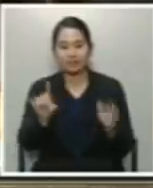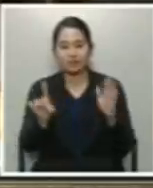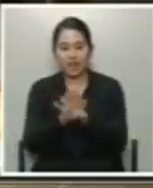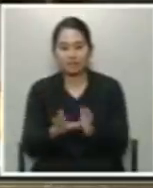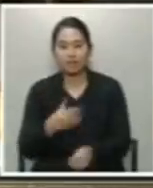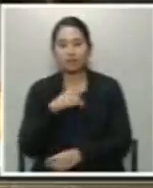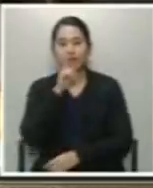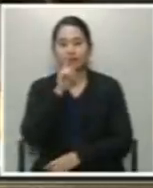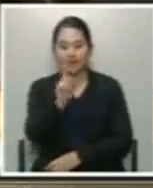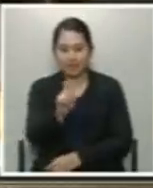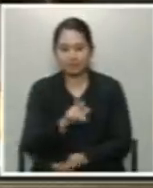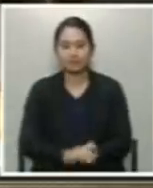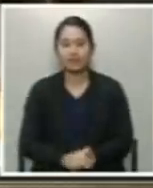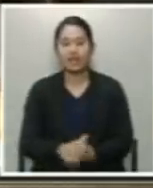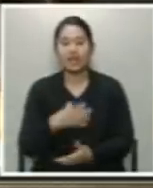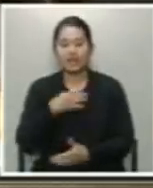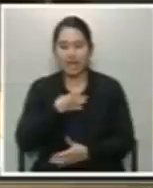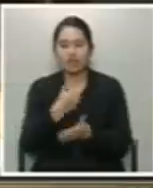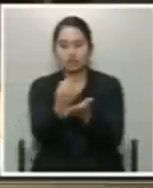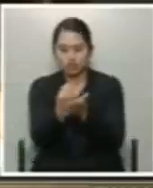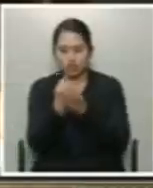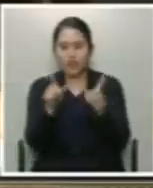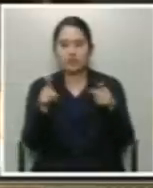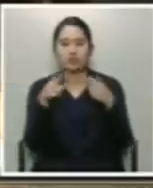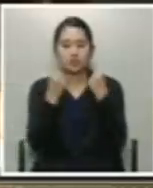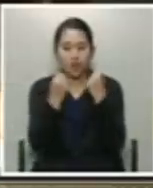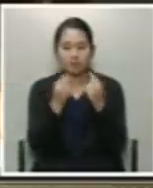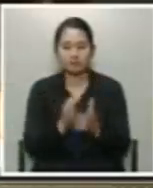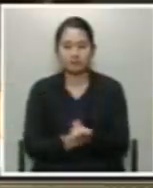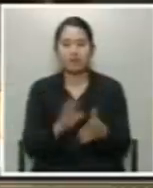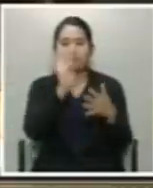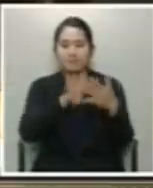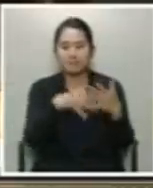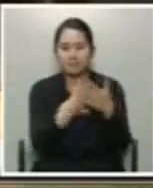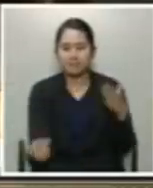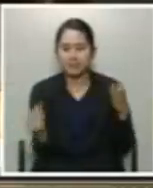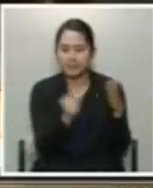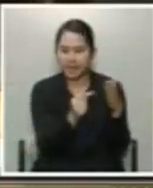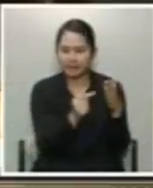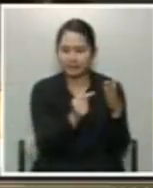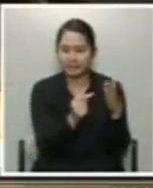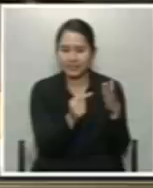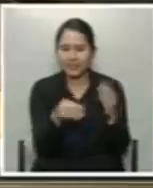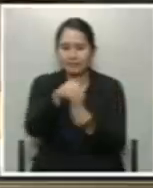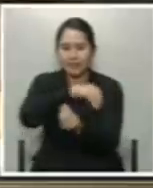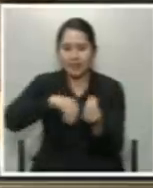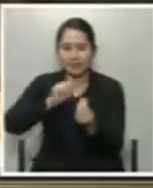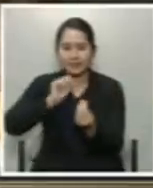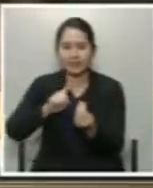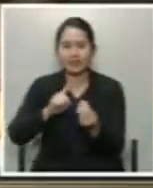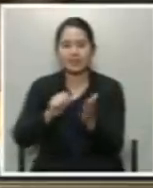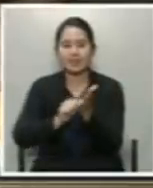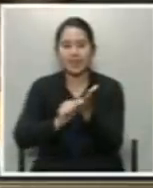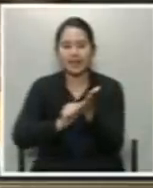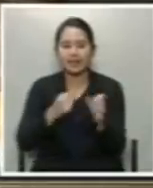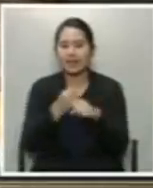ำเหมือนเดิมครับผมอยากให้ท่านตอบสักนิดหนึ่งว่ามาตรการที่จะเข้าไปแก้ไขเศรษฐกิจพอท่าน